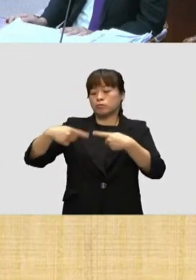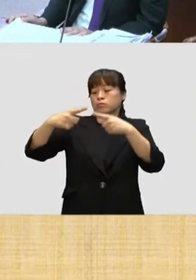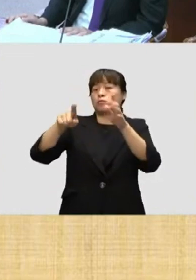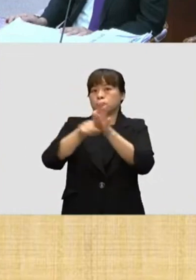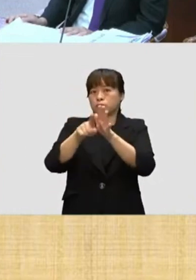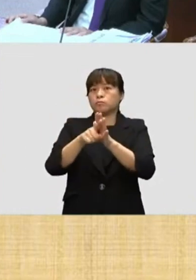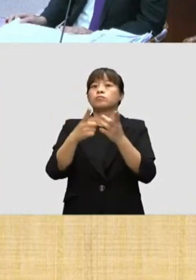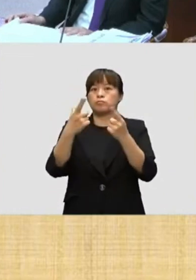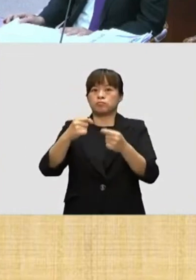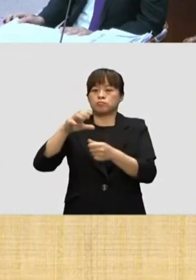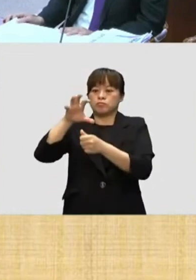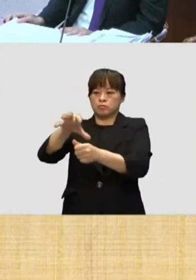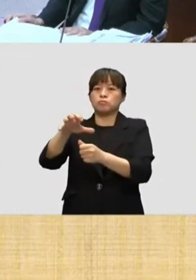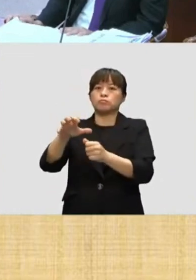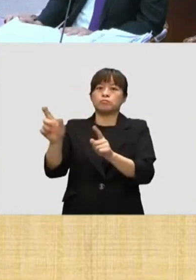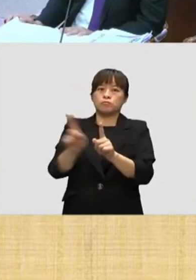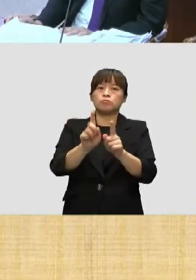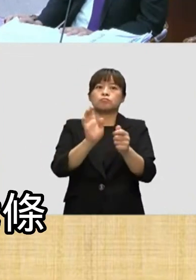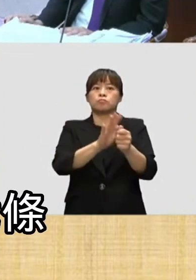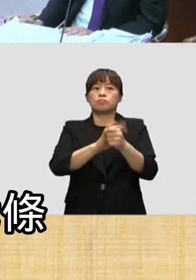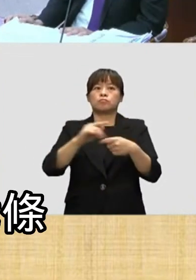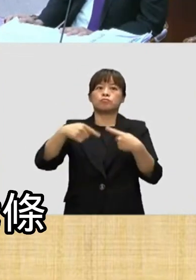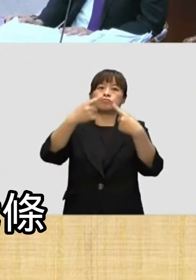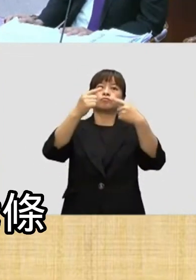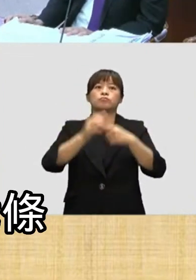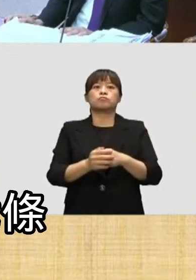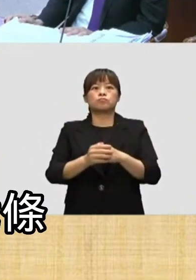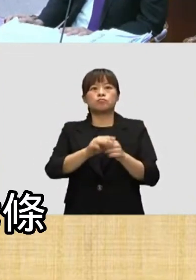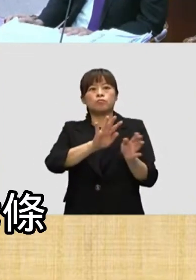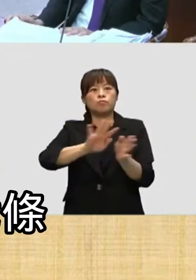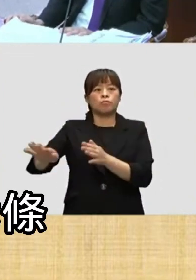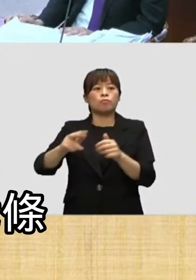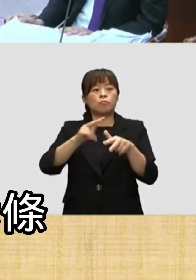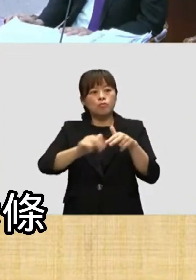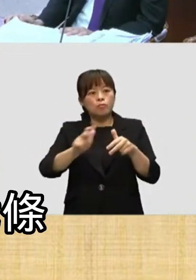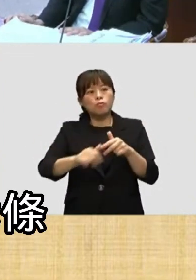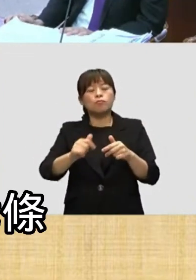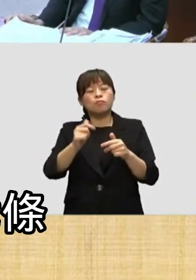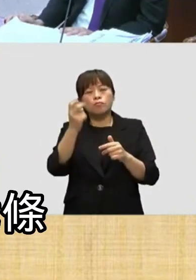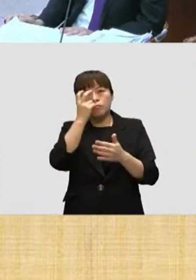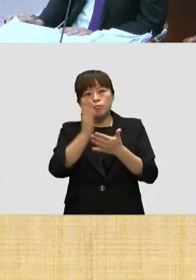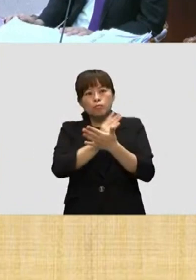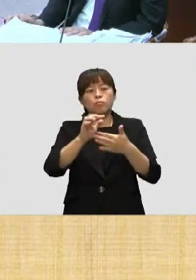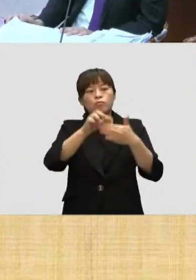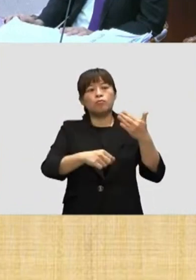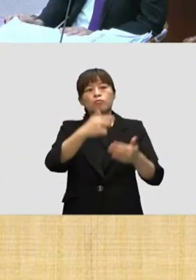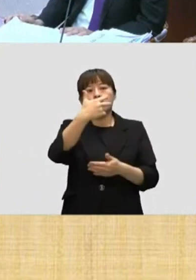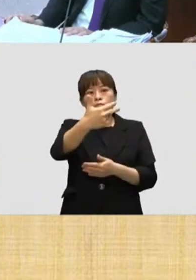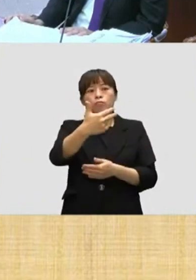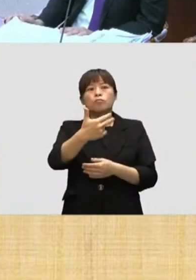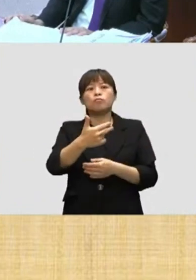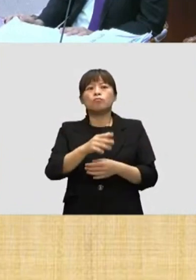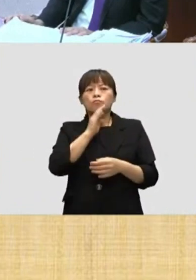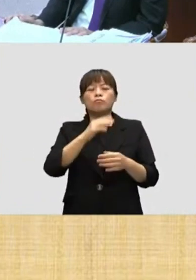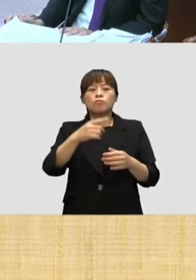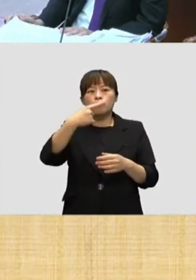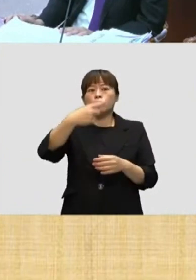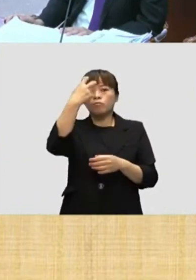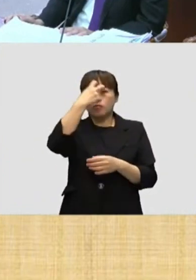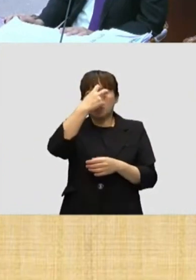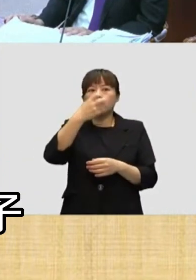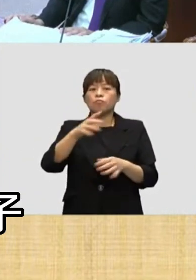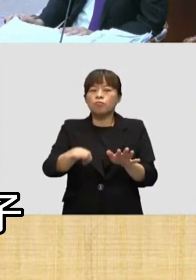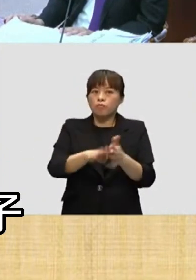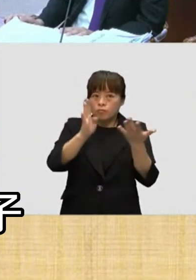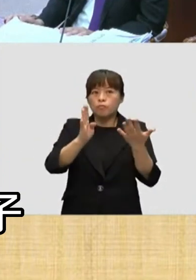时也是强制辩护案件。另外依刑事妥诉审判法第七条案件，从第一审系属